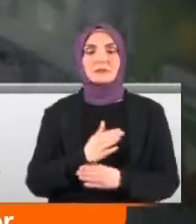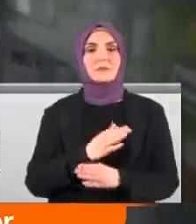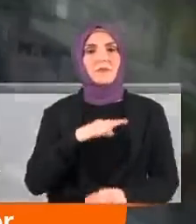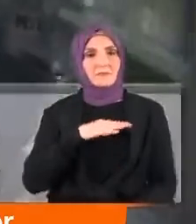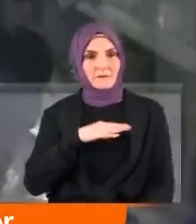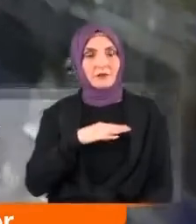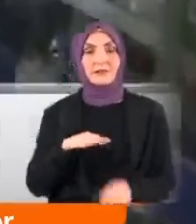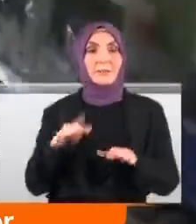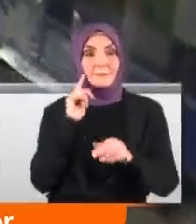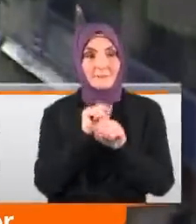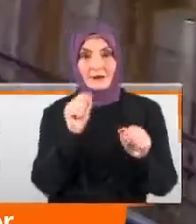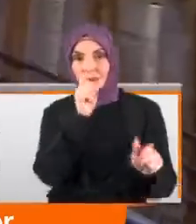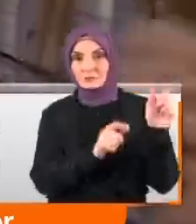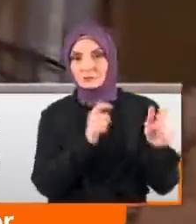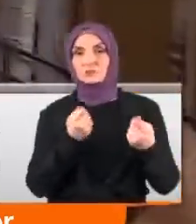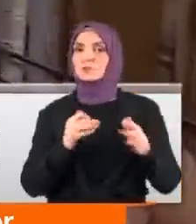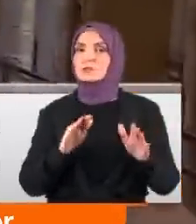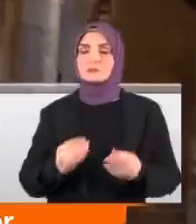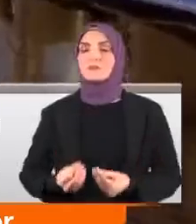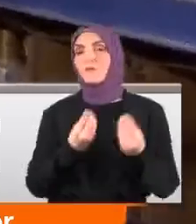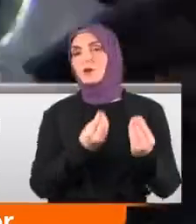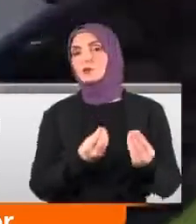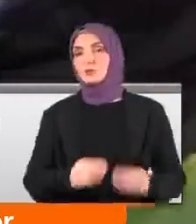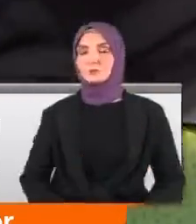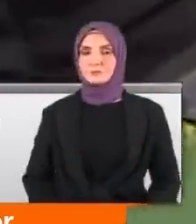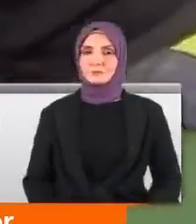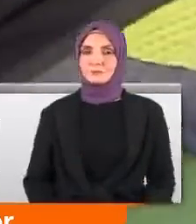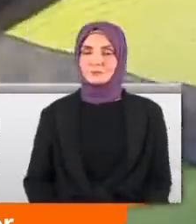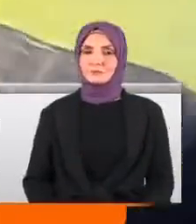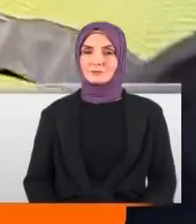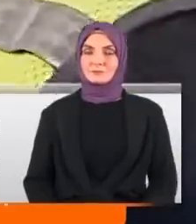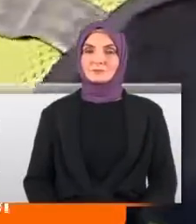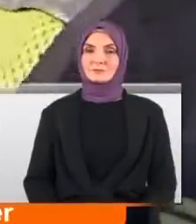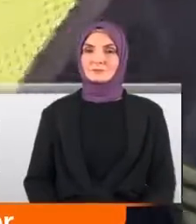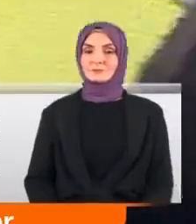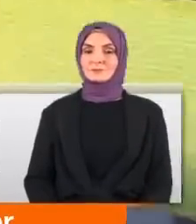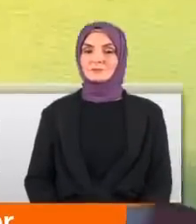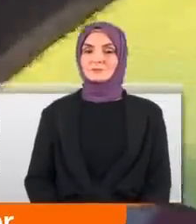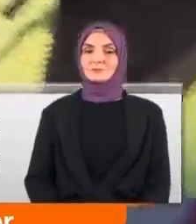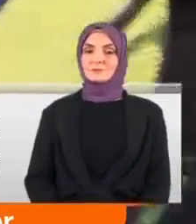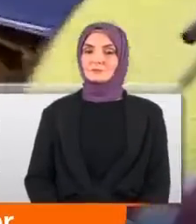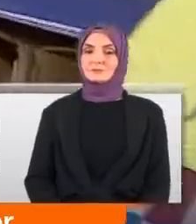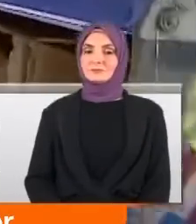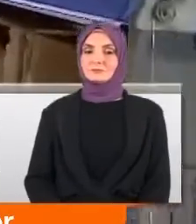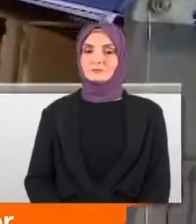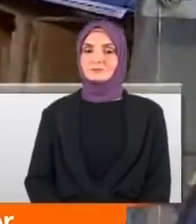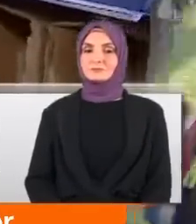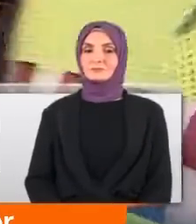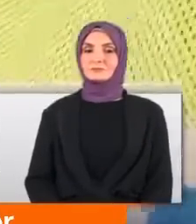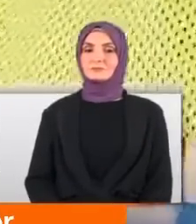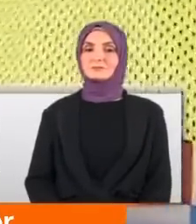depremzedelere ücretsiz olarak sunuluyor. Bebek var mı evde? Yok. Bez kaç numara? Bez var. Var mı bez?